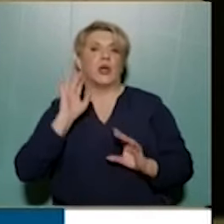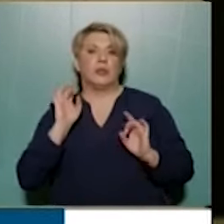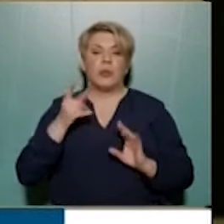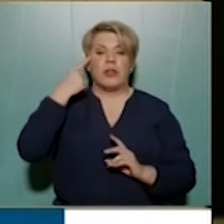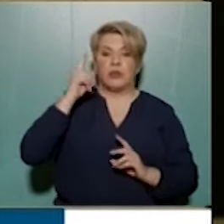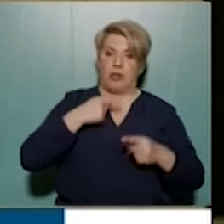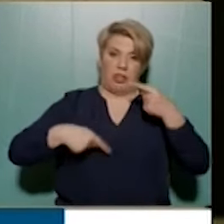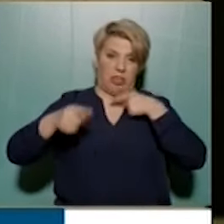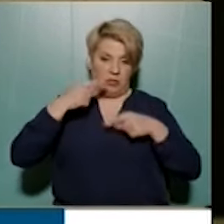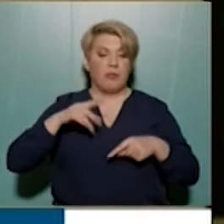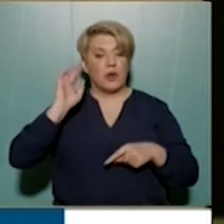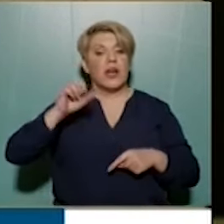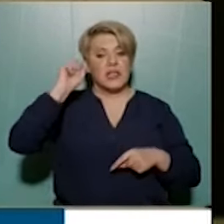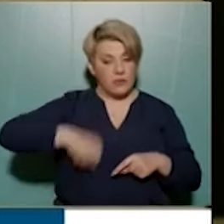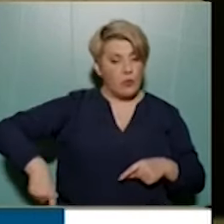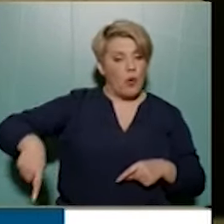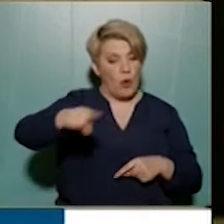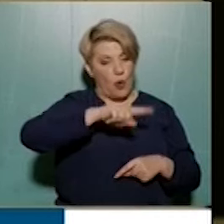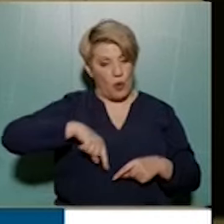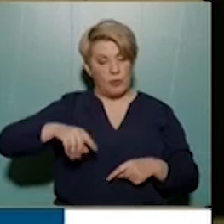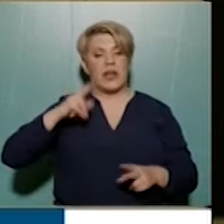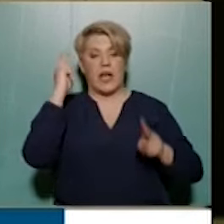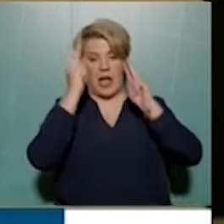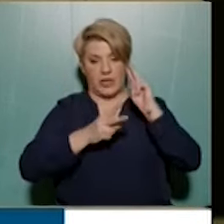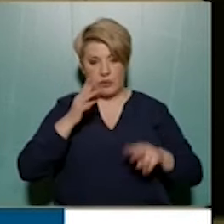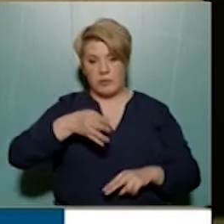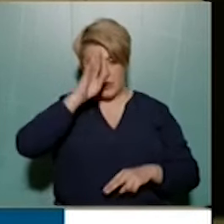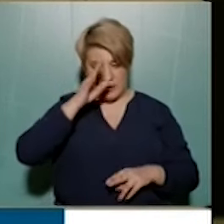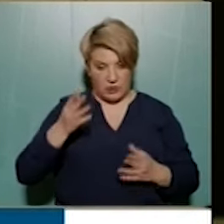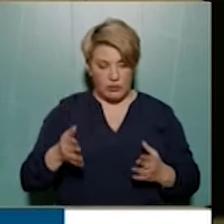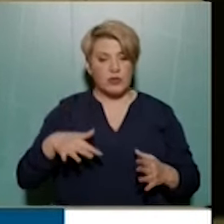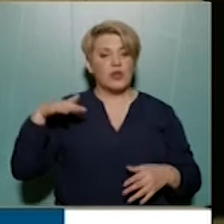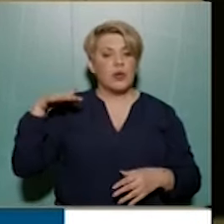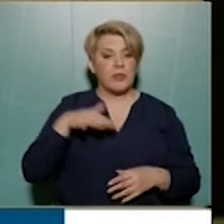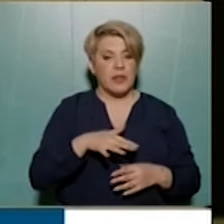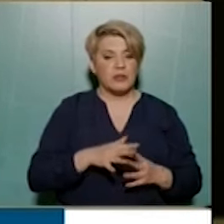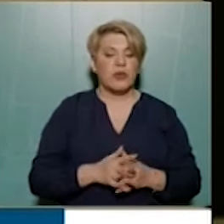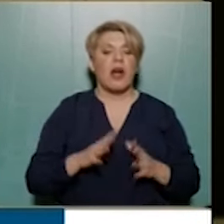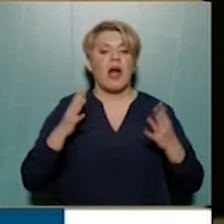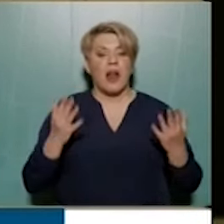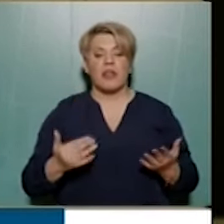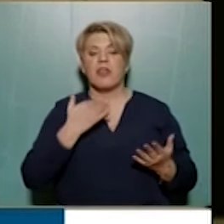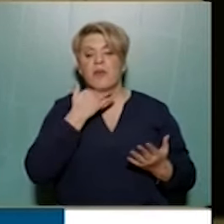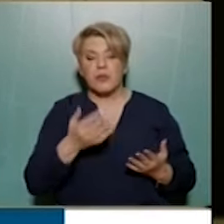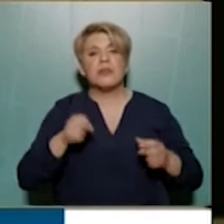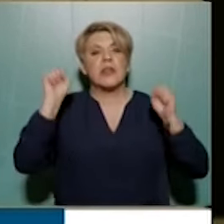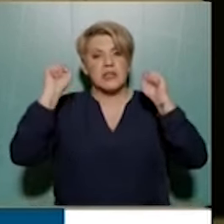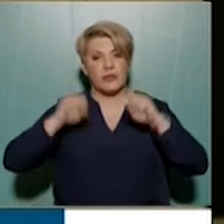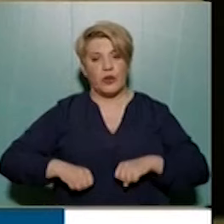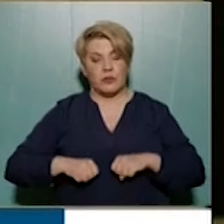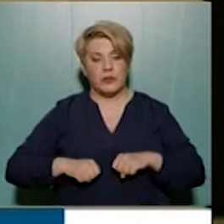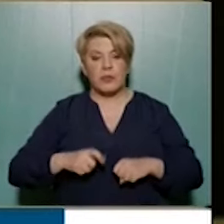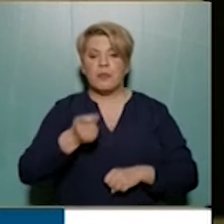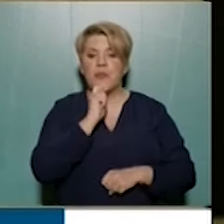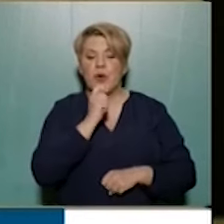από τέτοιες. Οπότε μπορεί να συμφωνούμε όλοι στην καταδίκη αυτών των περιστατικών και των επιθέσεων, αλλά δεν μπορούμε να συμφωνήσουμε